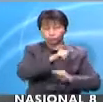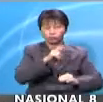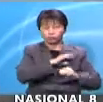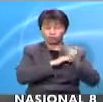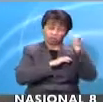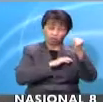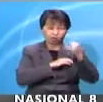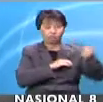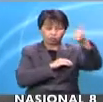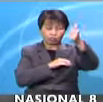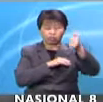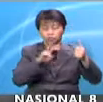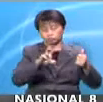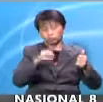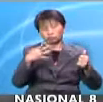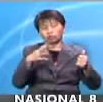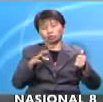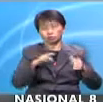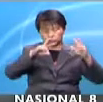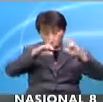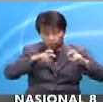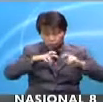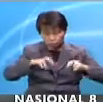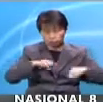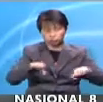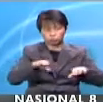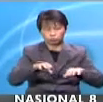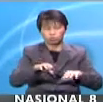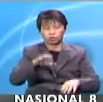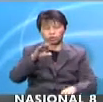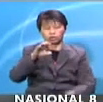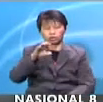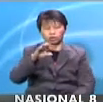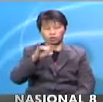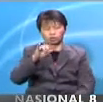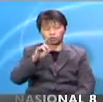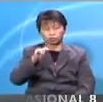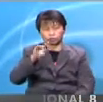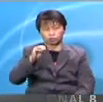luas tetapi pada tahun 2014 kajian yang dibuat oleh transportasi internasional